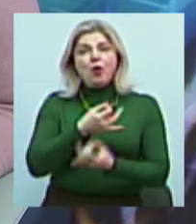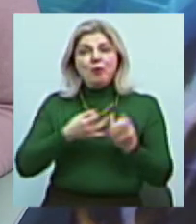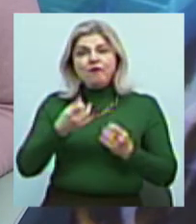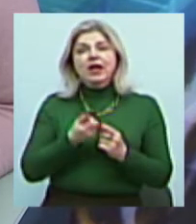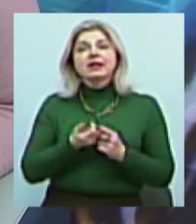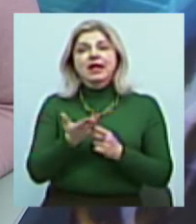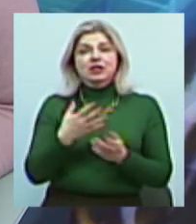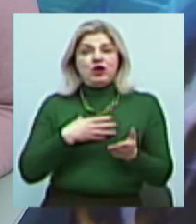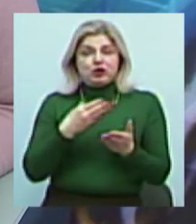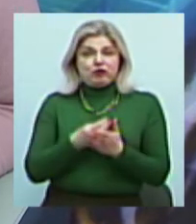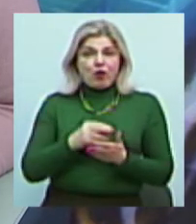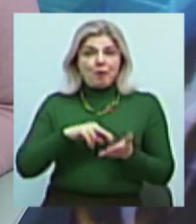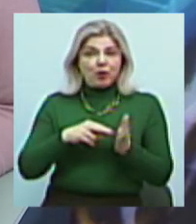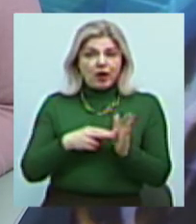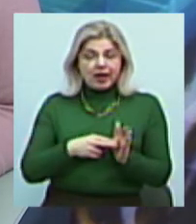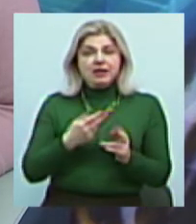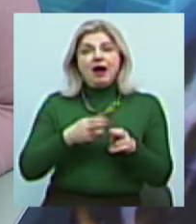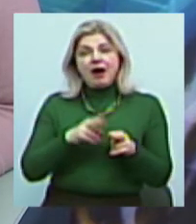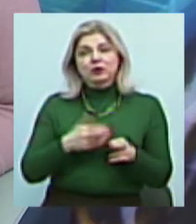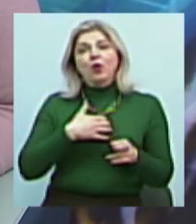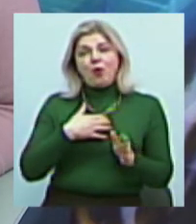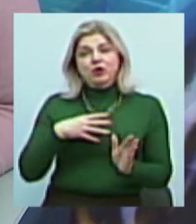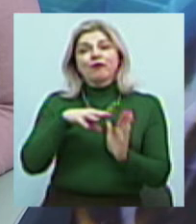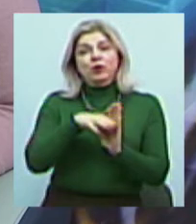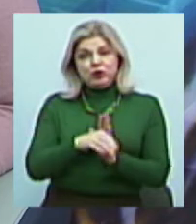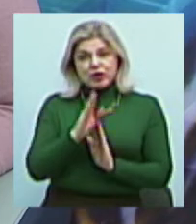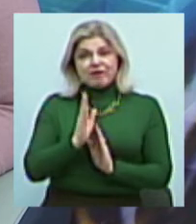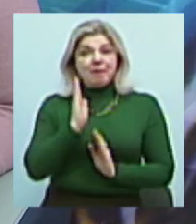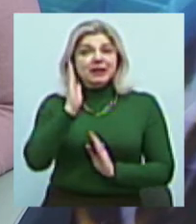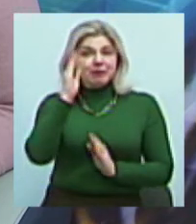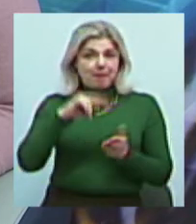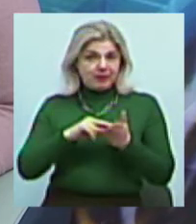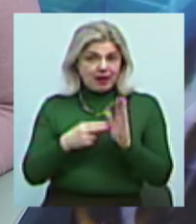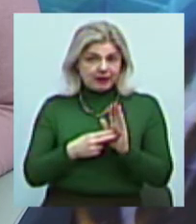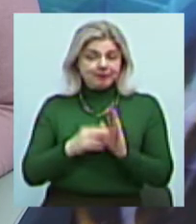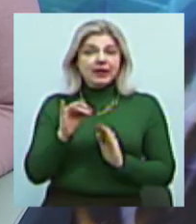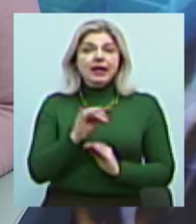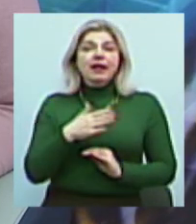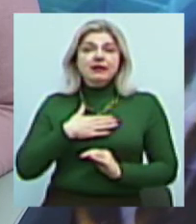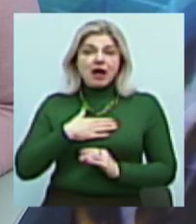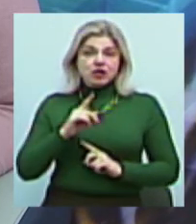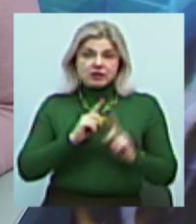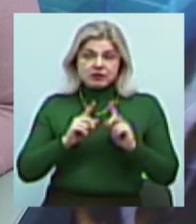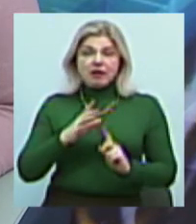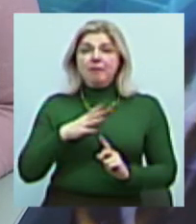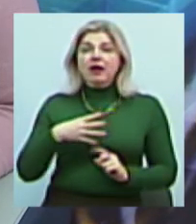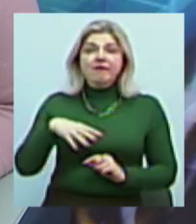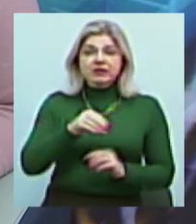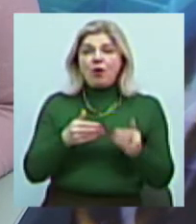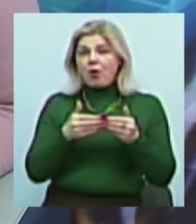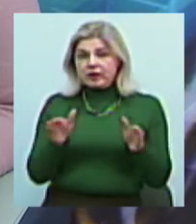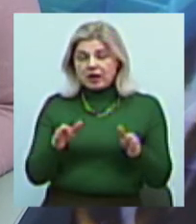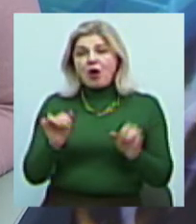своїх проєктів, які вони пропонують до перспективного плану. Таким і наші засідання всі були відкриті, могли бути